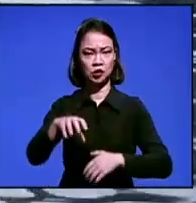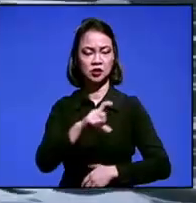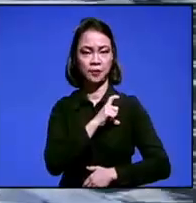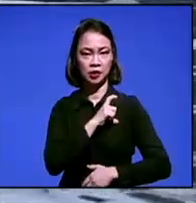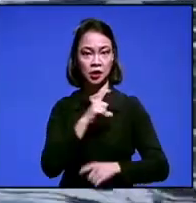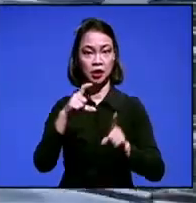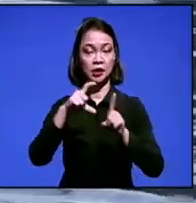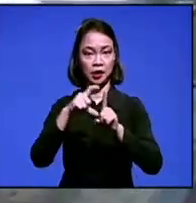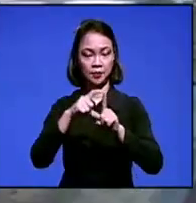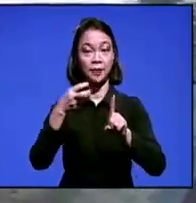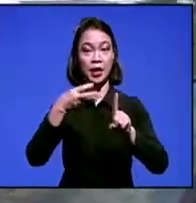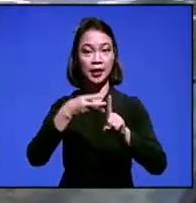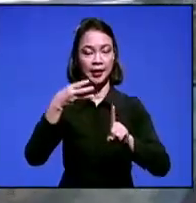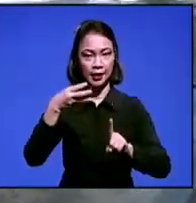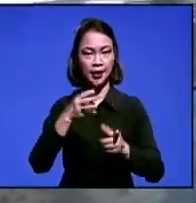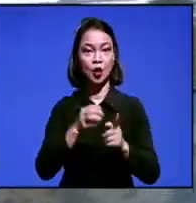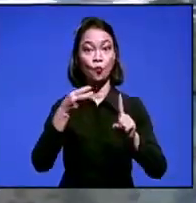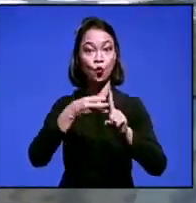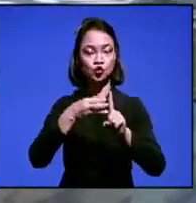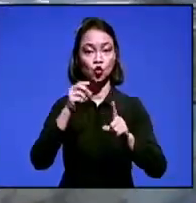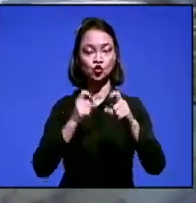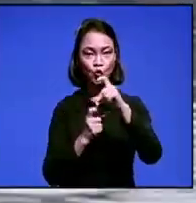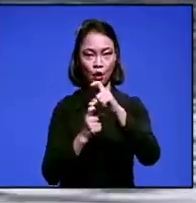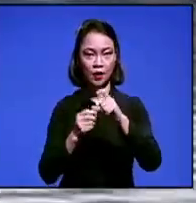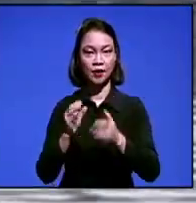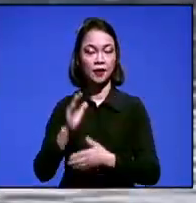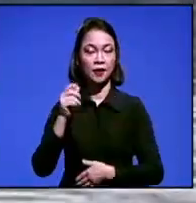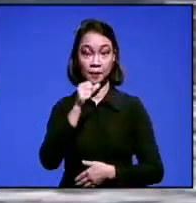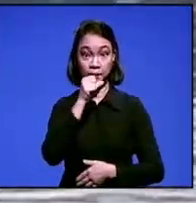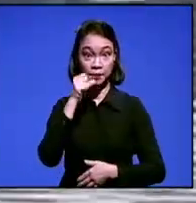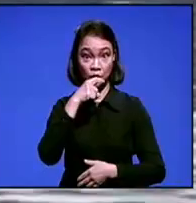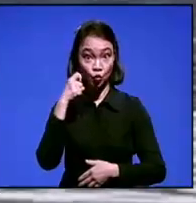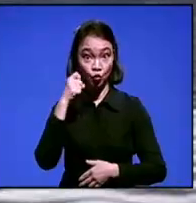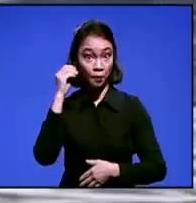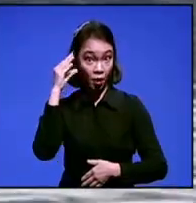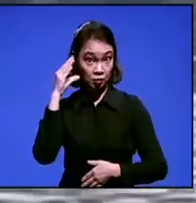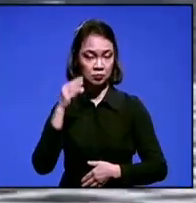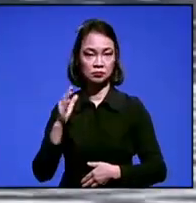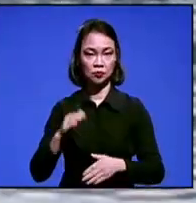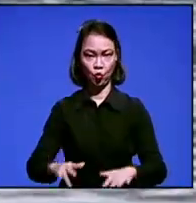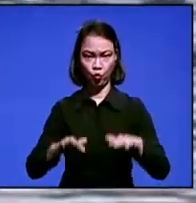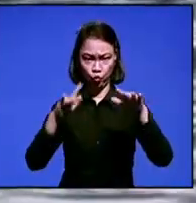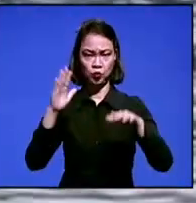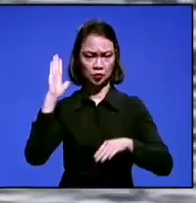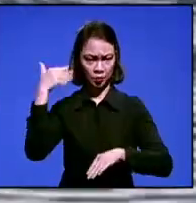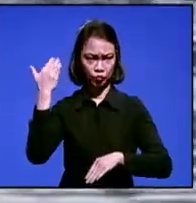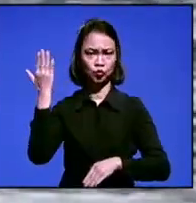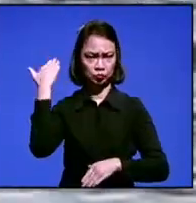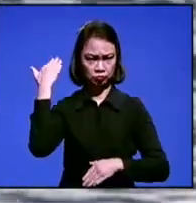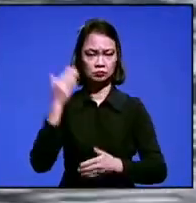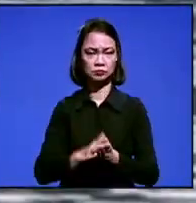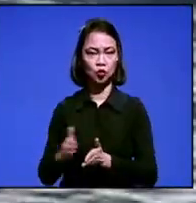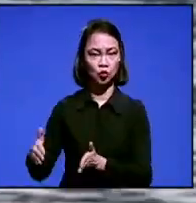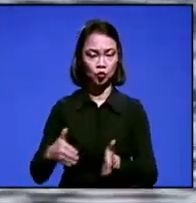Dayeuhkolot Baleendah dan Bojongsoang Minggu pagi tadi banjir terjadi setelah Sabtu kemarin kawasan Hulu Sungai Citarum